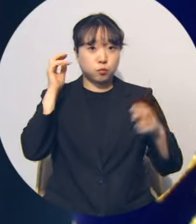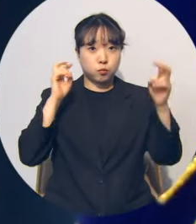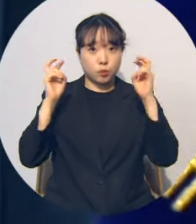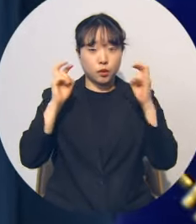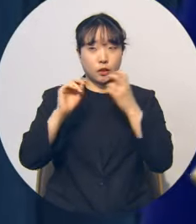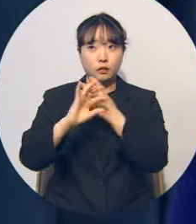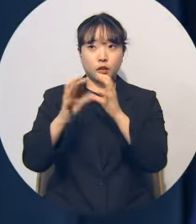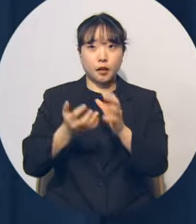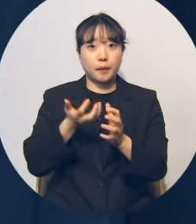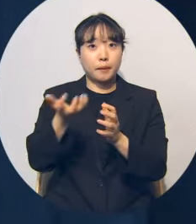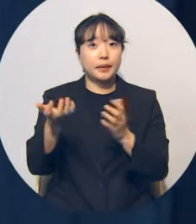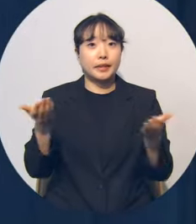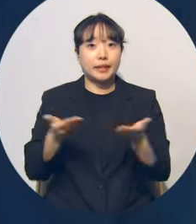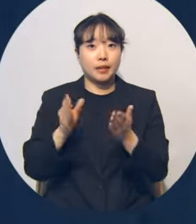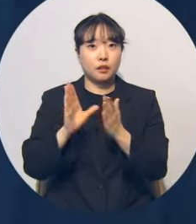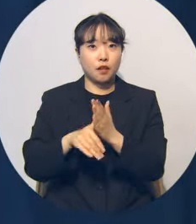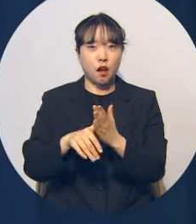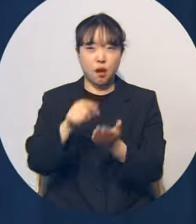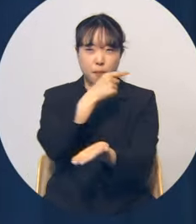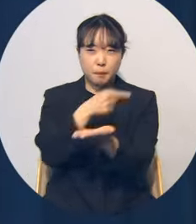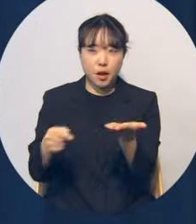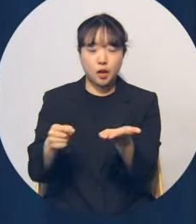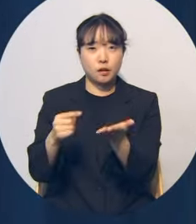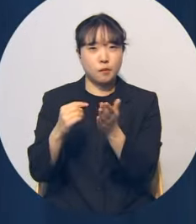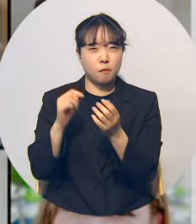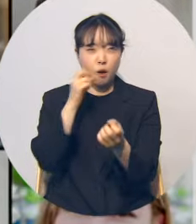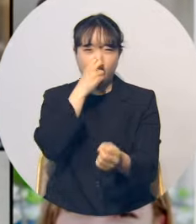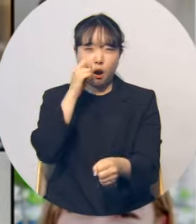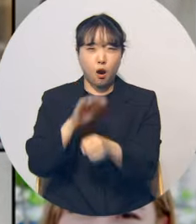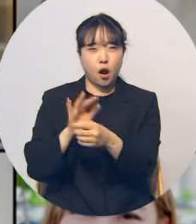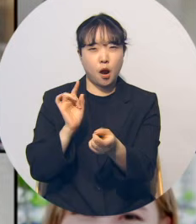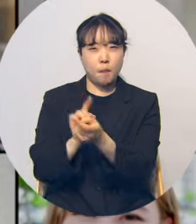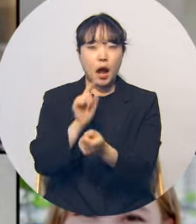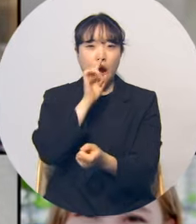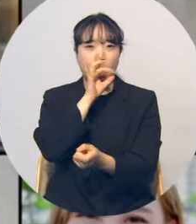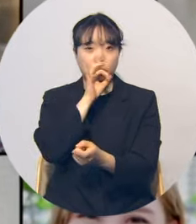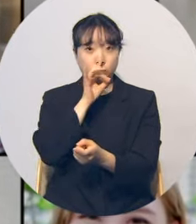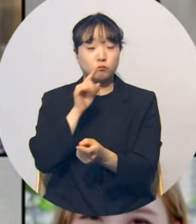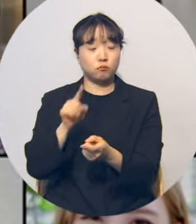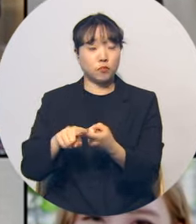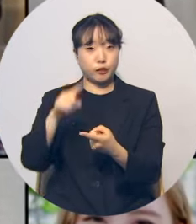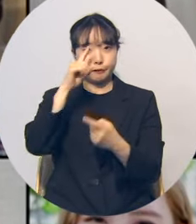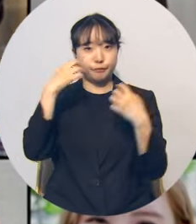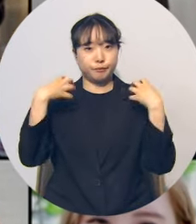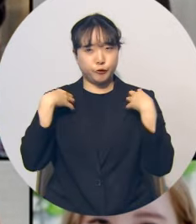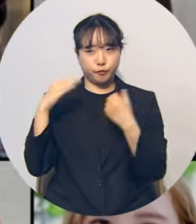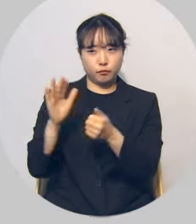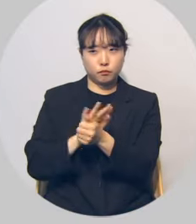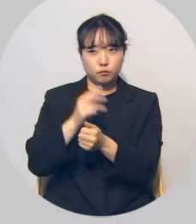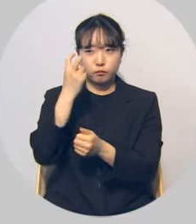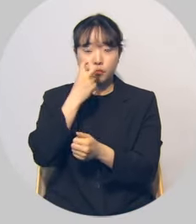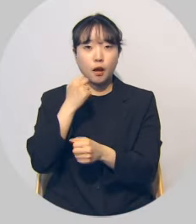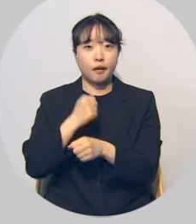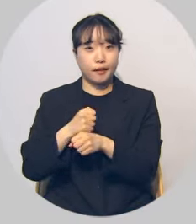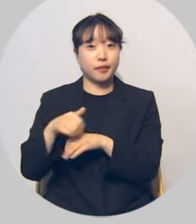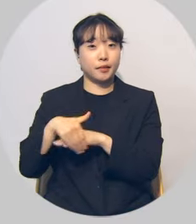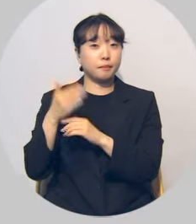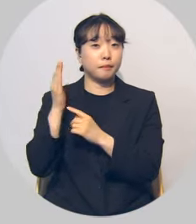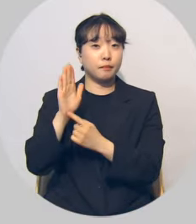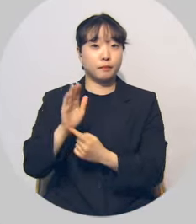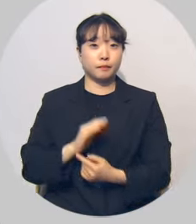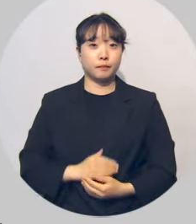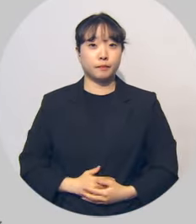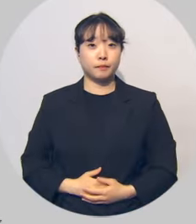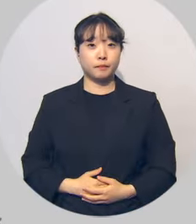의사에 반하는 부당한 대우를 받지 않도록 밀하고 강 대응하겠다는 방침입니다 KTV 최영은입니다